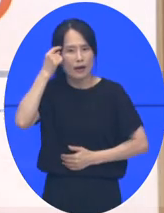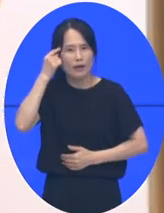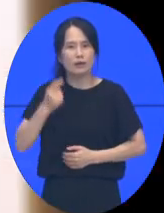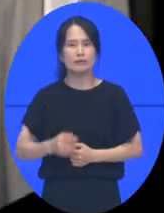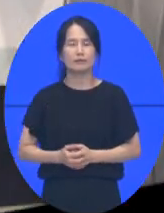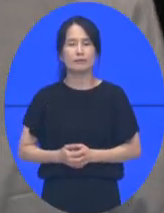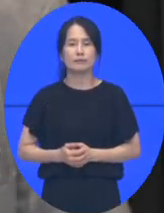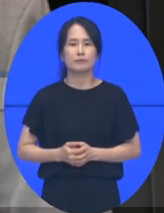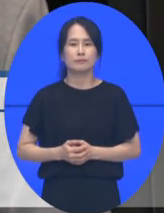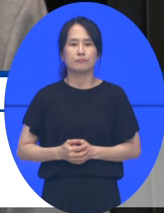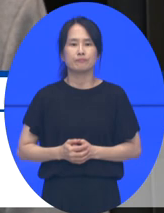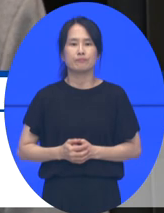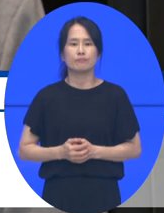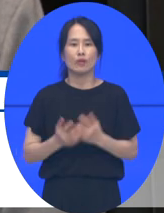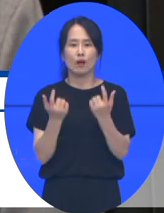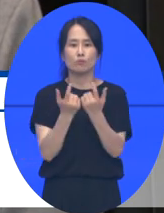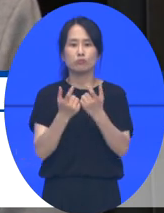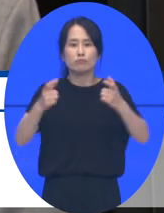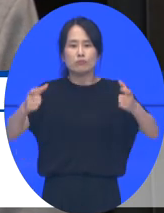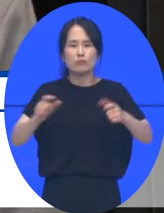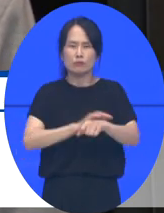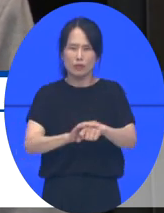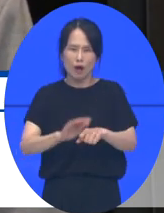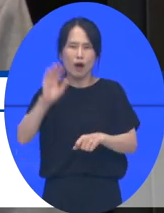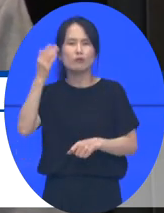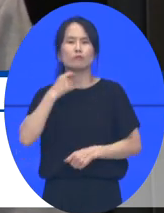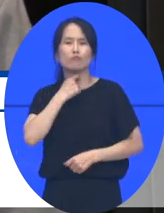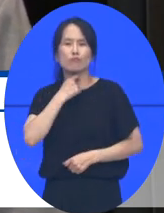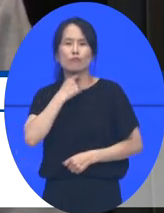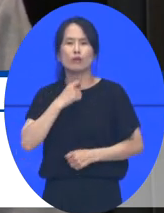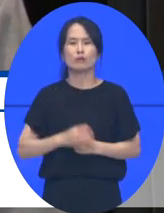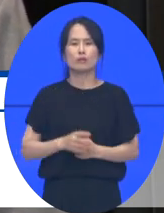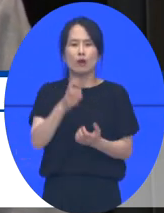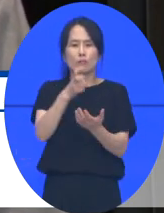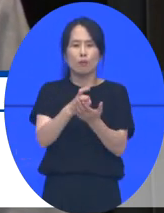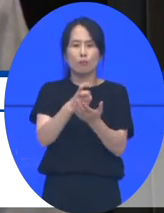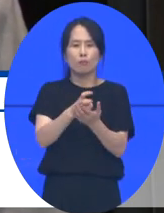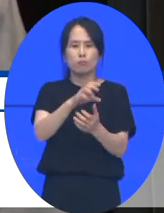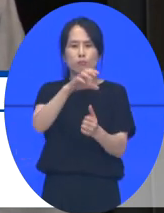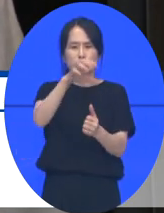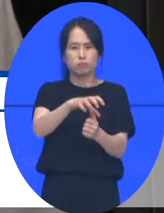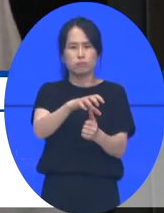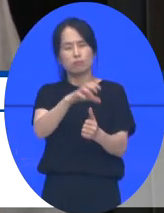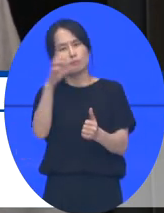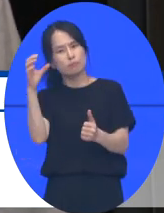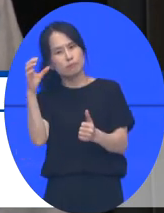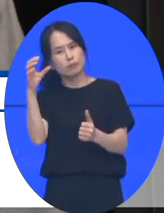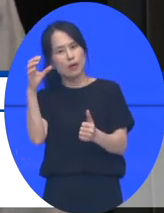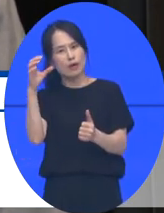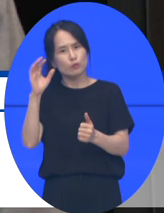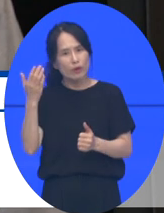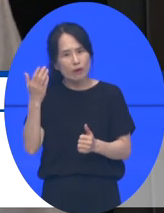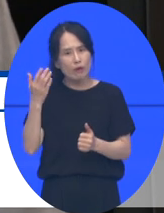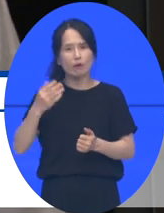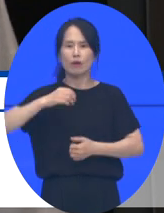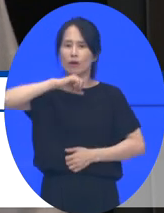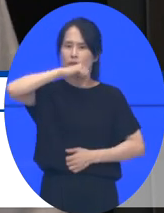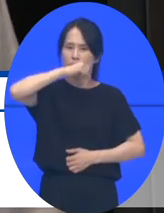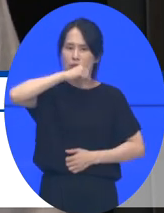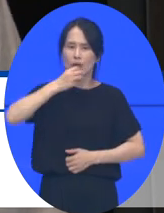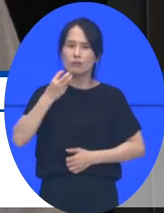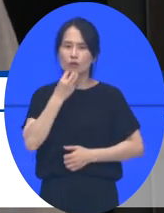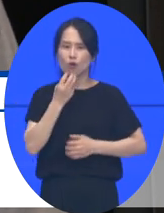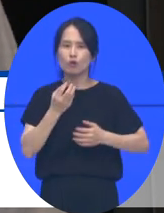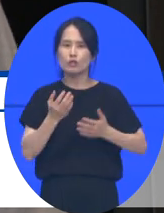있습니다. 북부가 잘 되는 걸 바라는데요. 이제 첫 번째로는 이제 규제가 완화가 정확히 될 것인가 하고 예산이